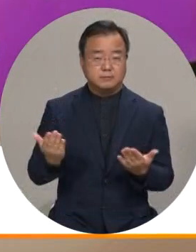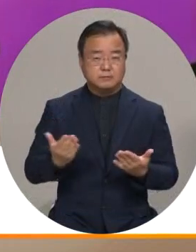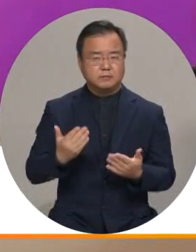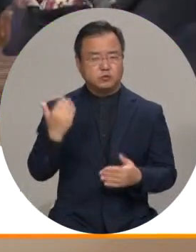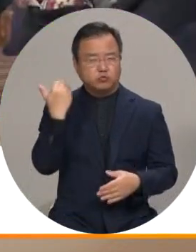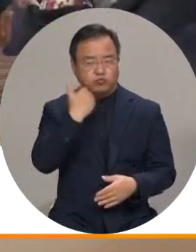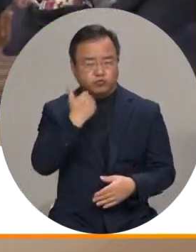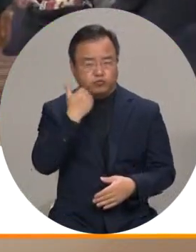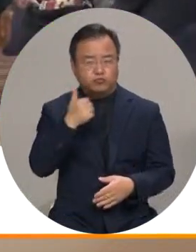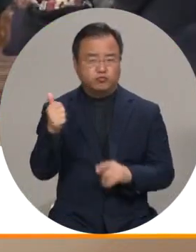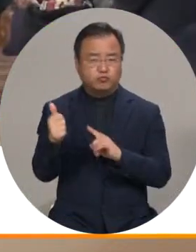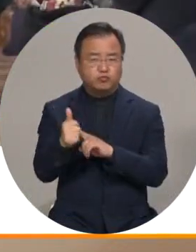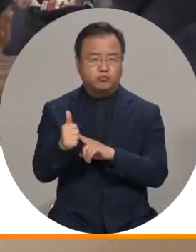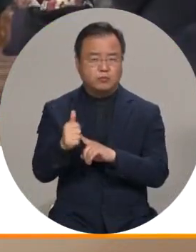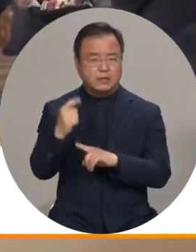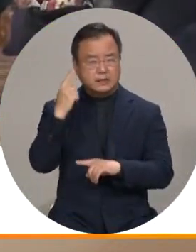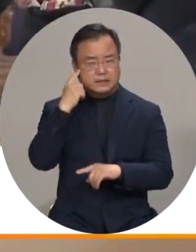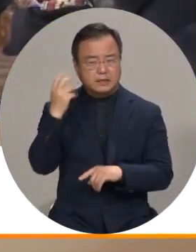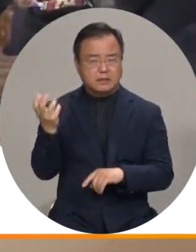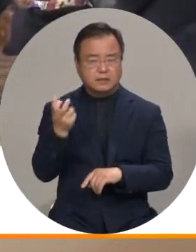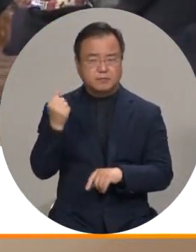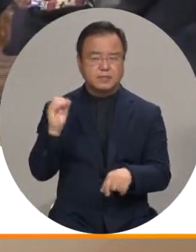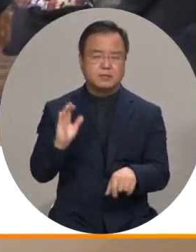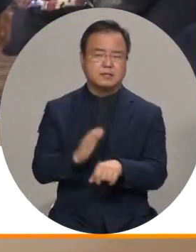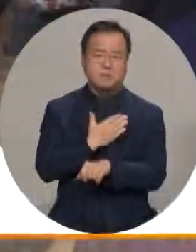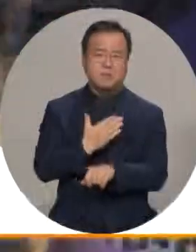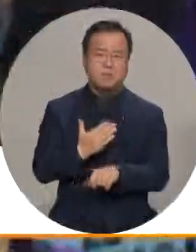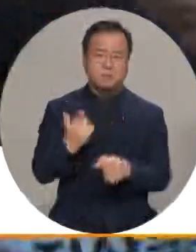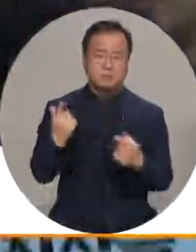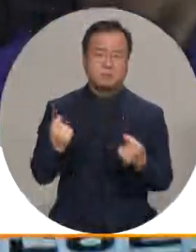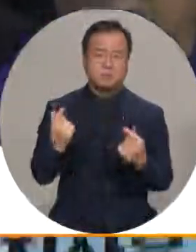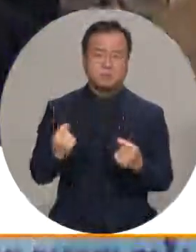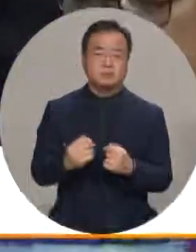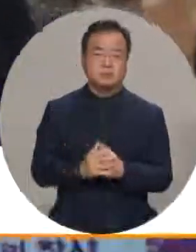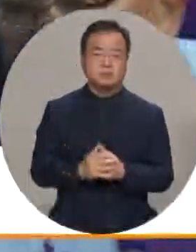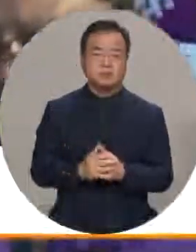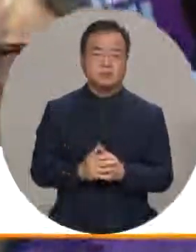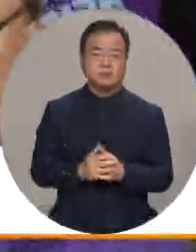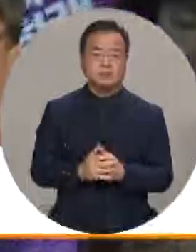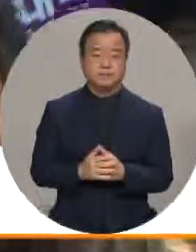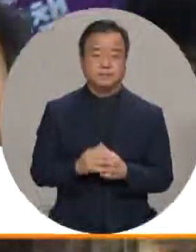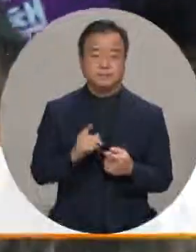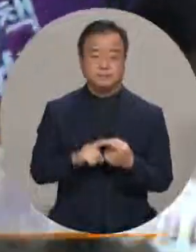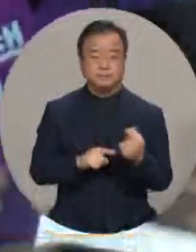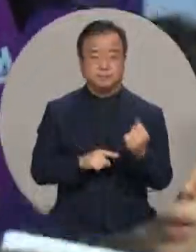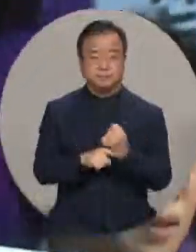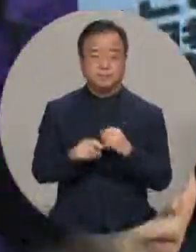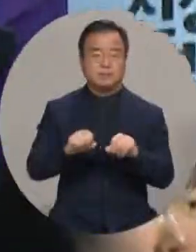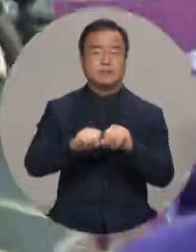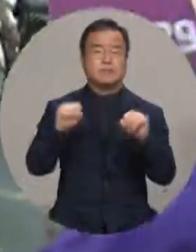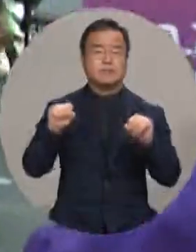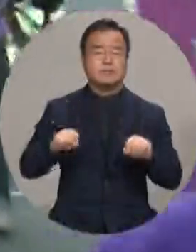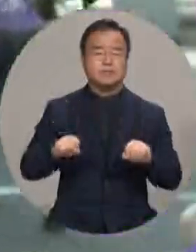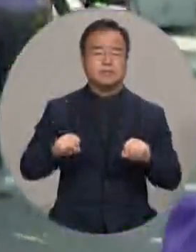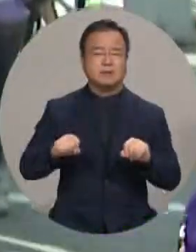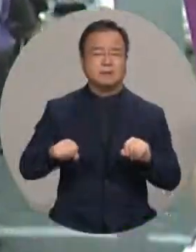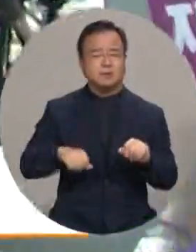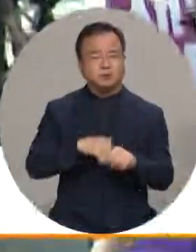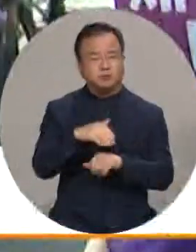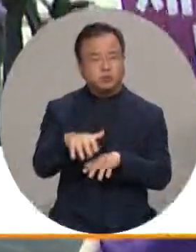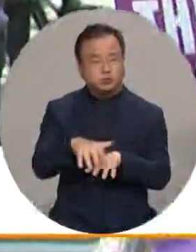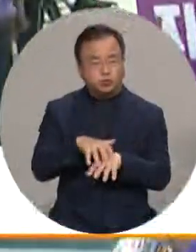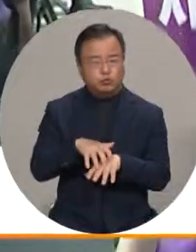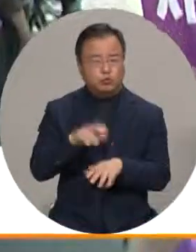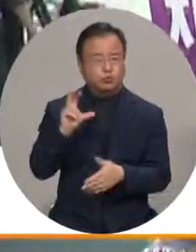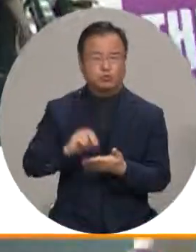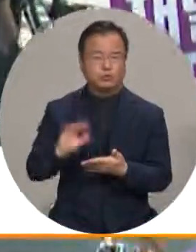어떤 생각을 잘못 갖고 있다 이게 문제라고 생각해요 그래서 시스템의 문제가 아니라 어떤 사람이 어떤